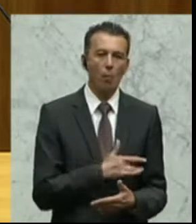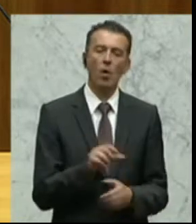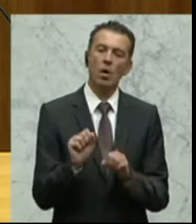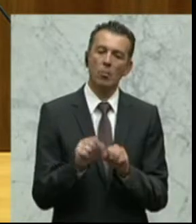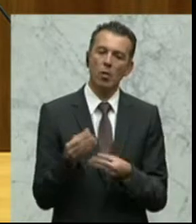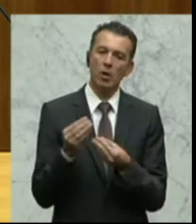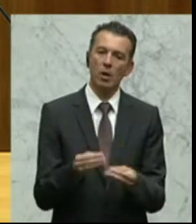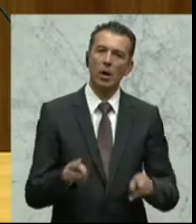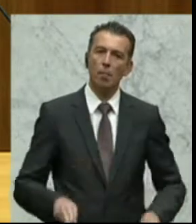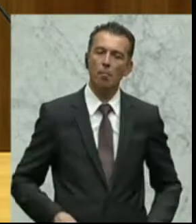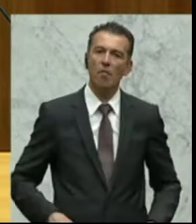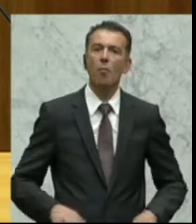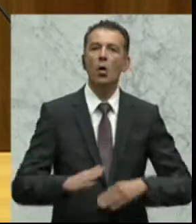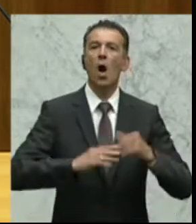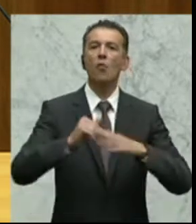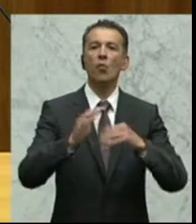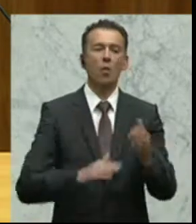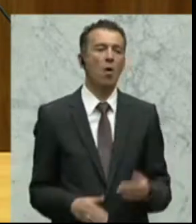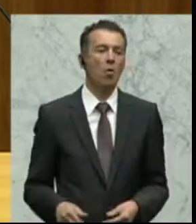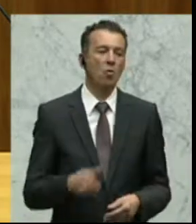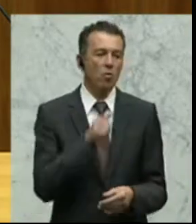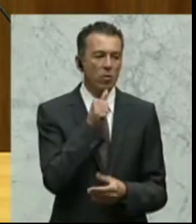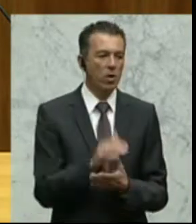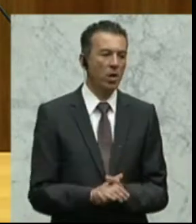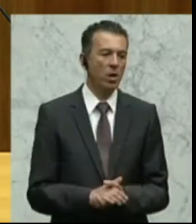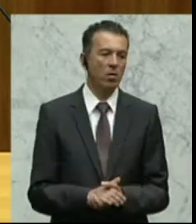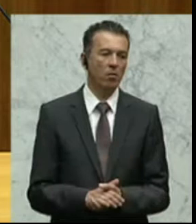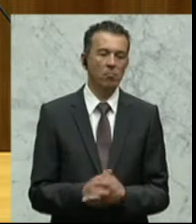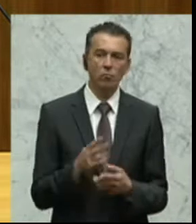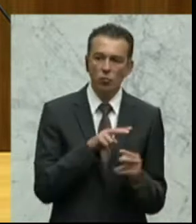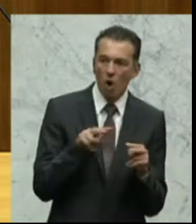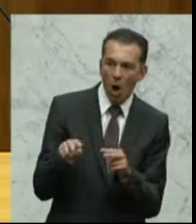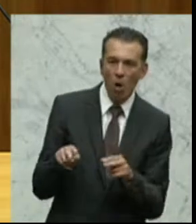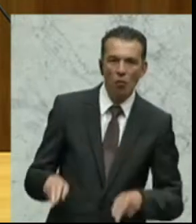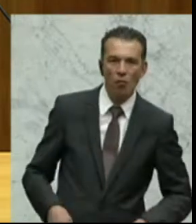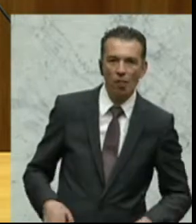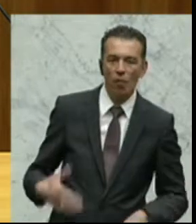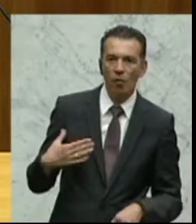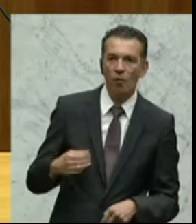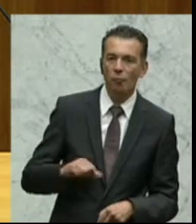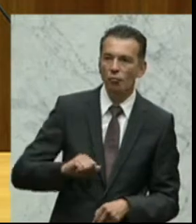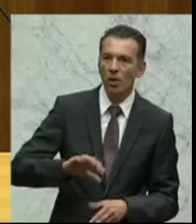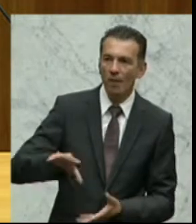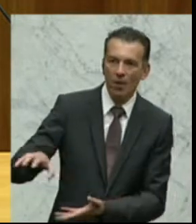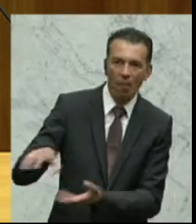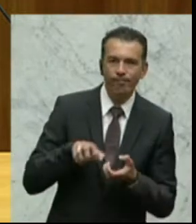Vermögen aufzubauen und nicht trachten, es ihnen möglichst rasch abzuknöpfen.